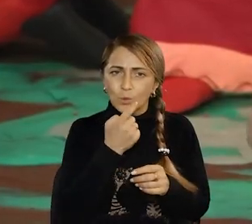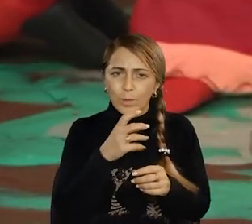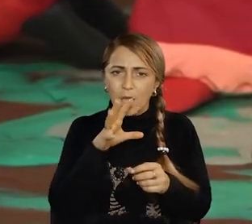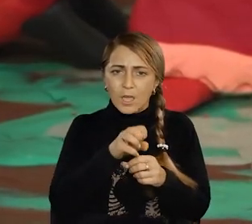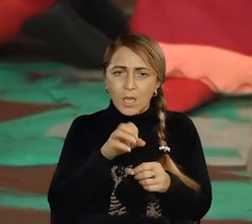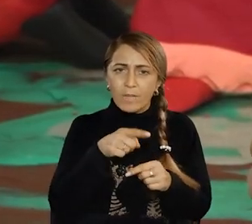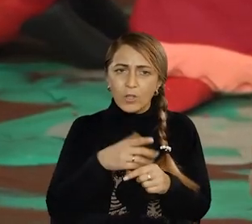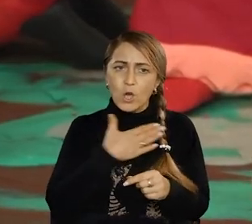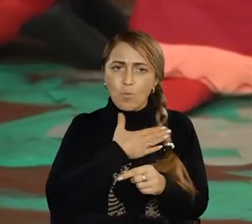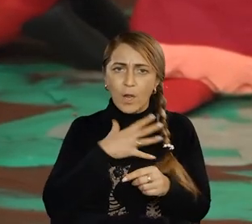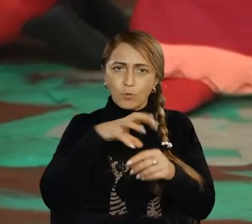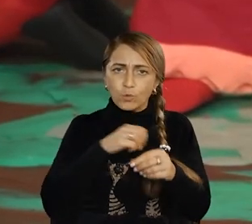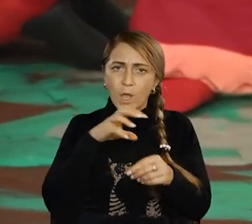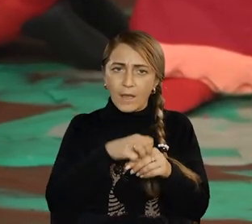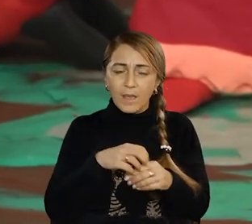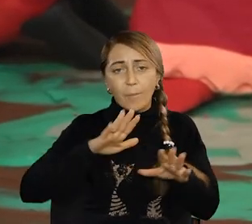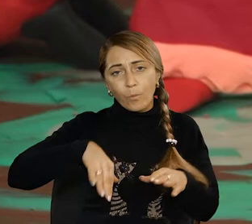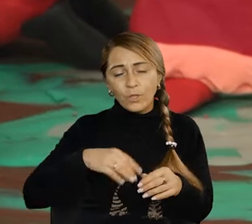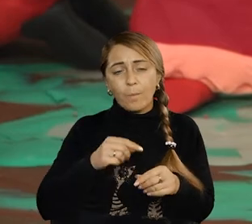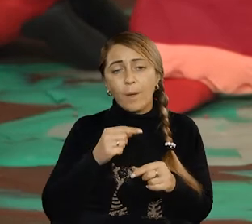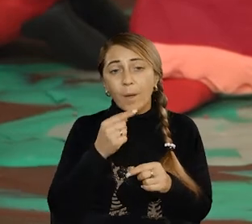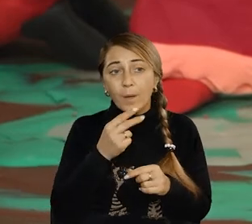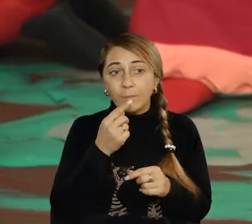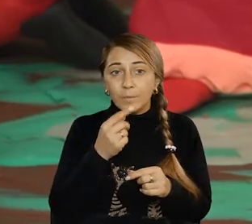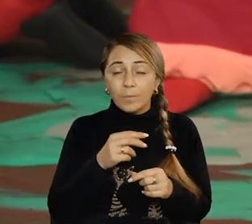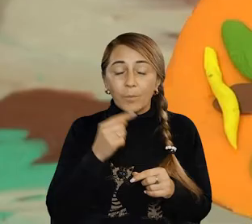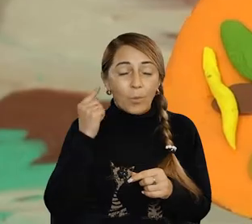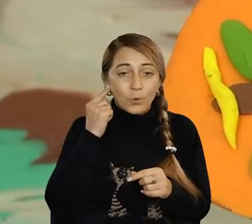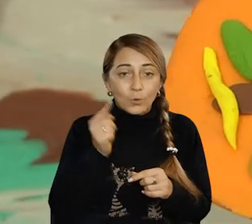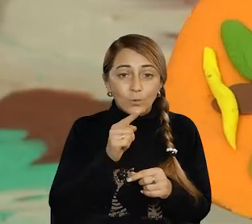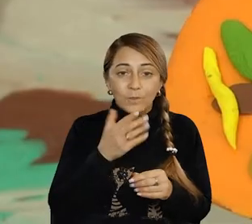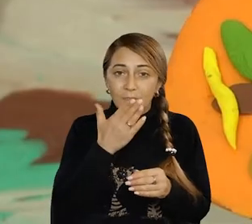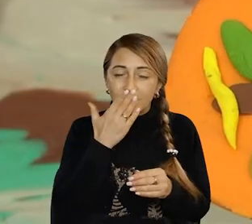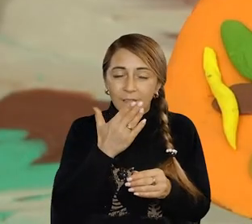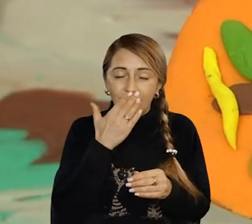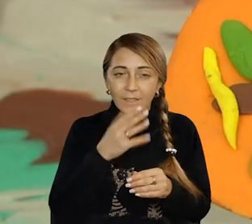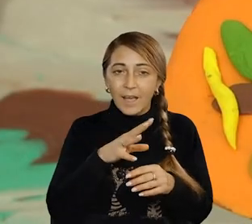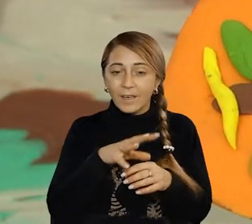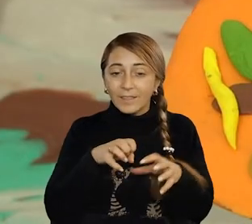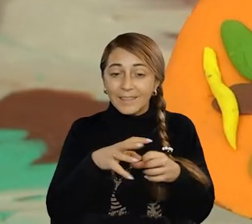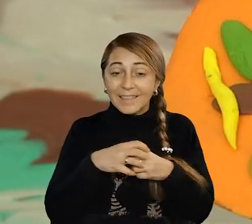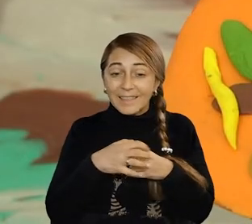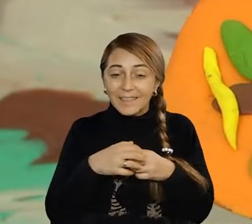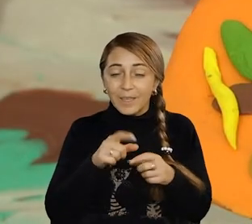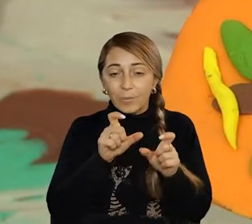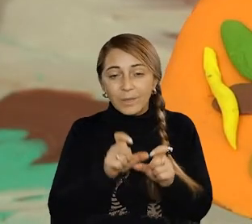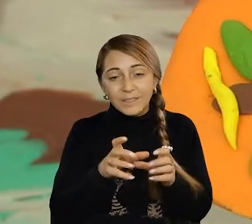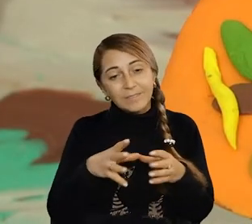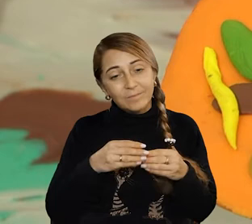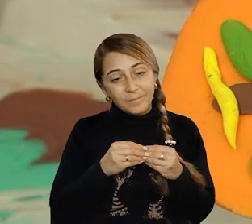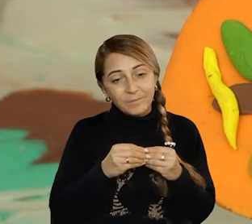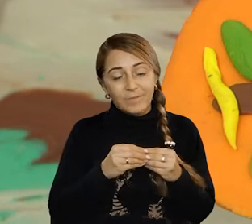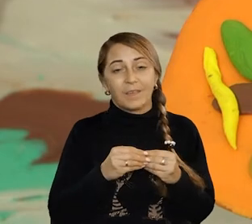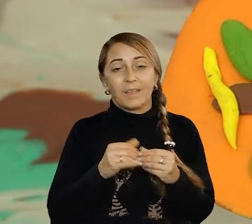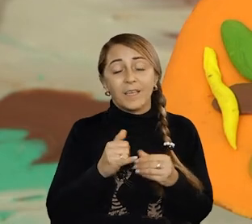люблять кусатися». Але потім почув тихе нявчання. Присів поруч із кошеням